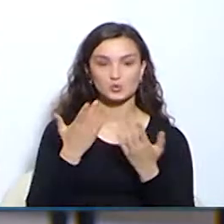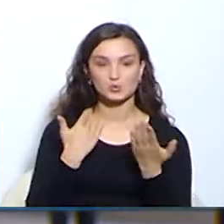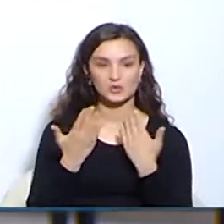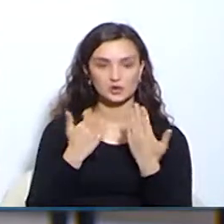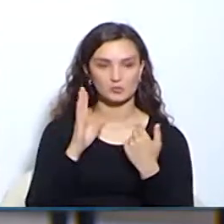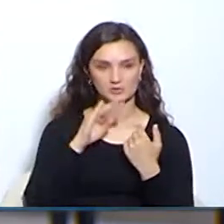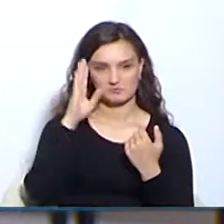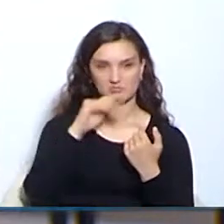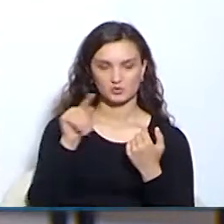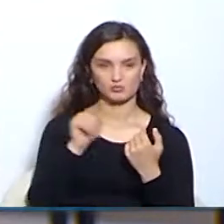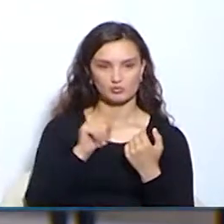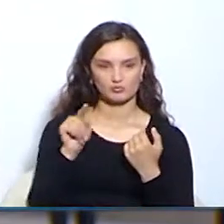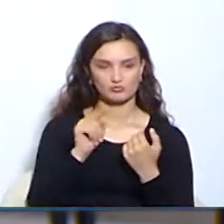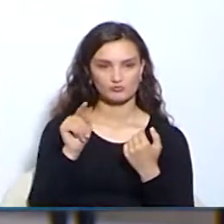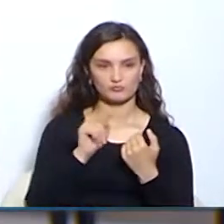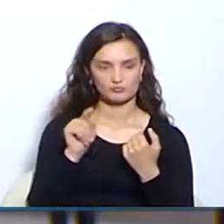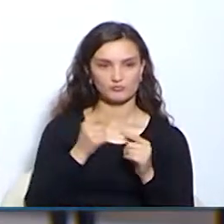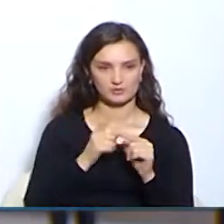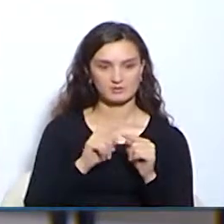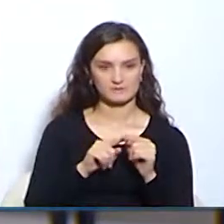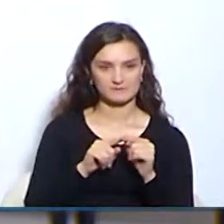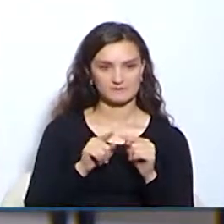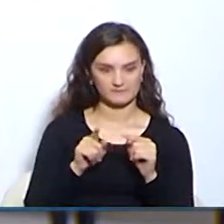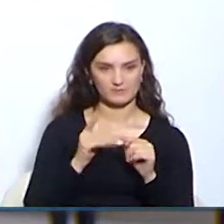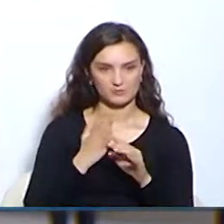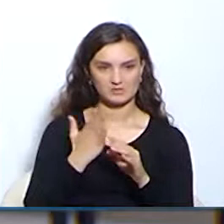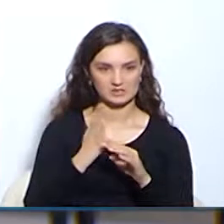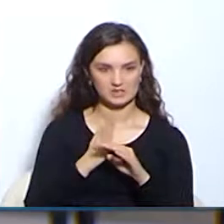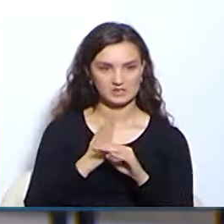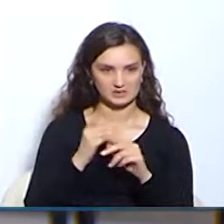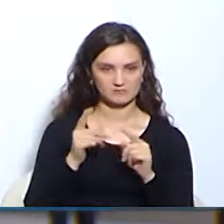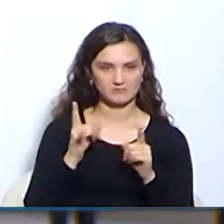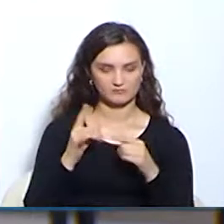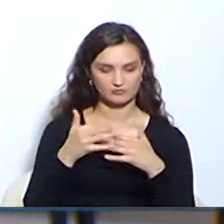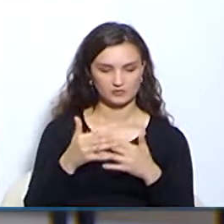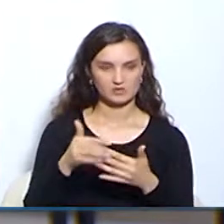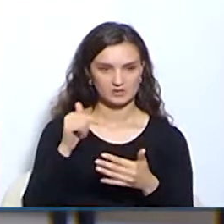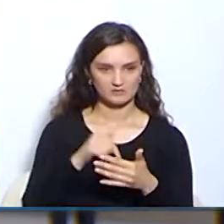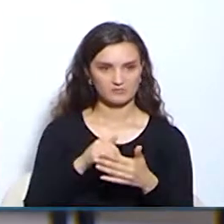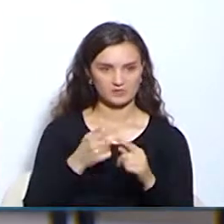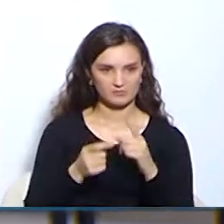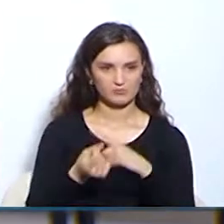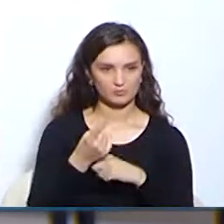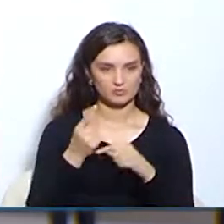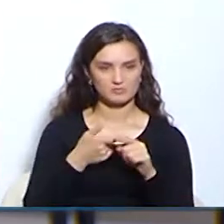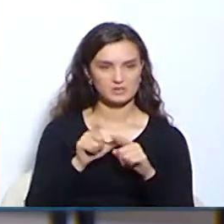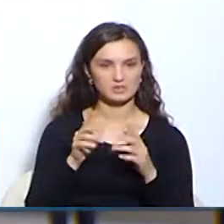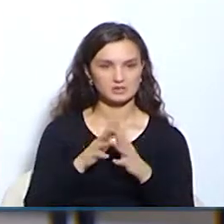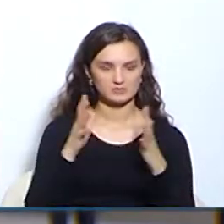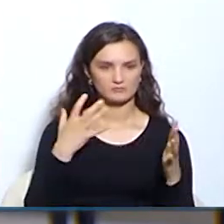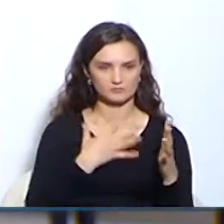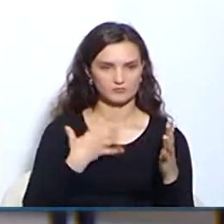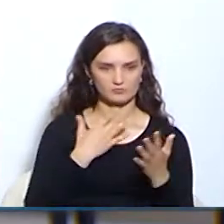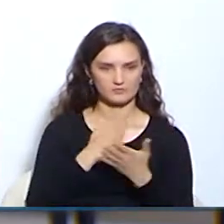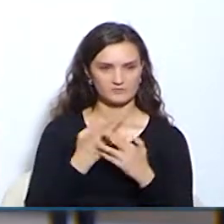ურთიერთობა დედ-მამას შორის, რომლის ხარჯზეც, რომლის ფონზე ხდება ასე ვთქვათ ბავშვის ჩასახვა. აღმოჩნდა, რომ ამას ძალიან დიდი